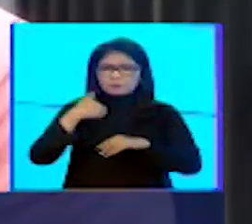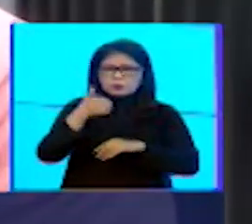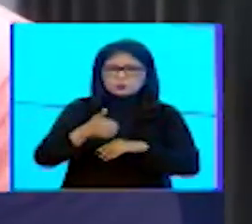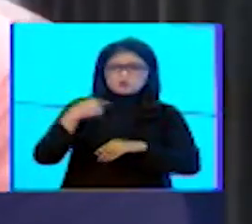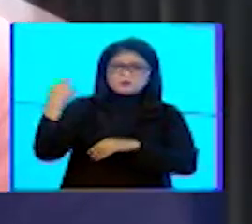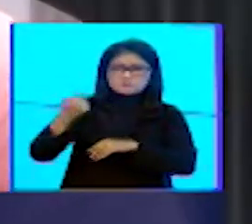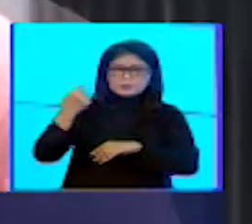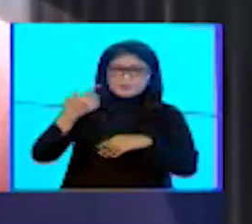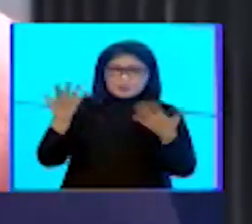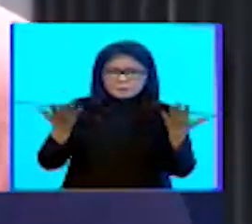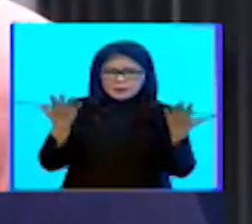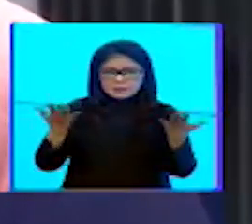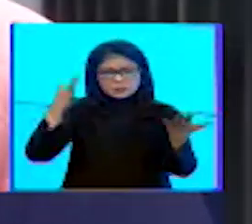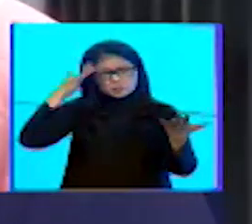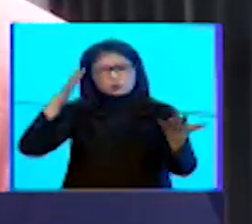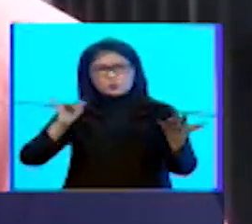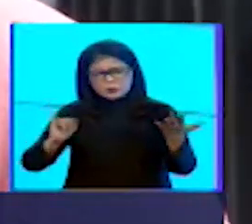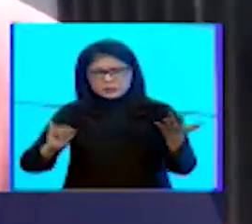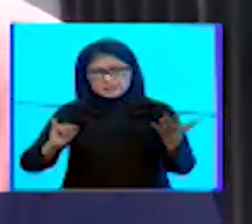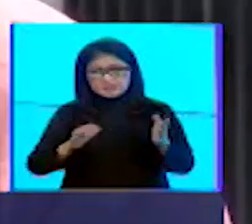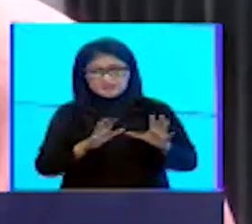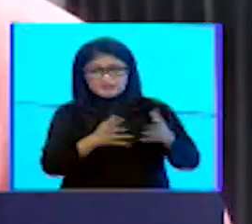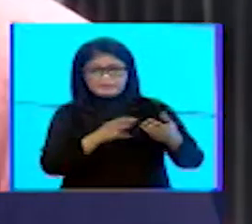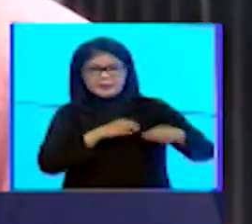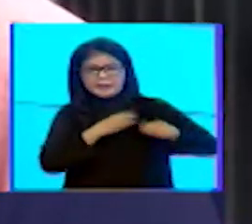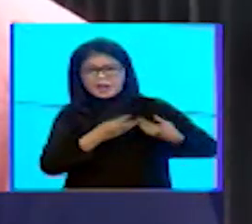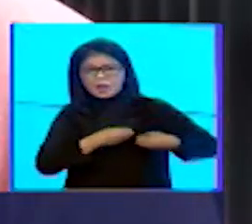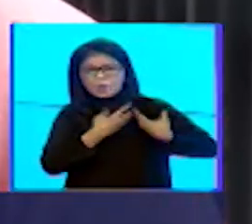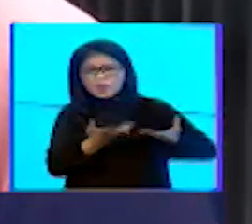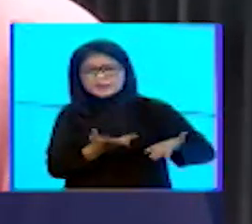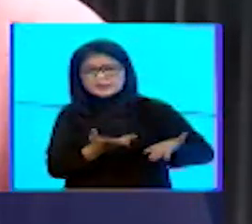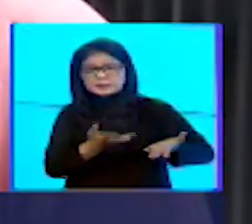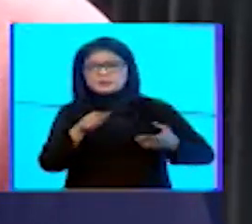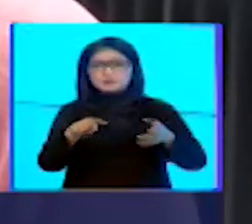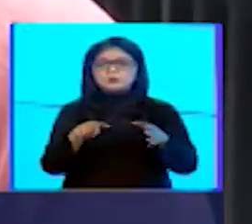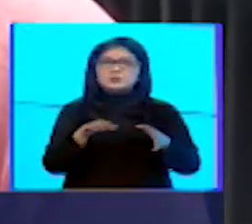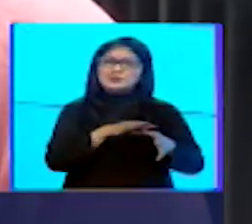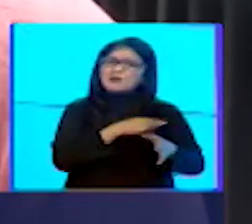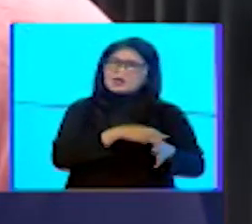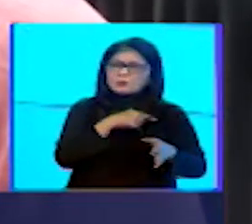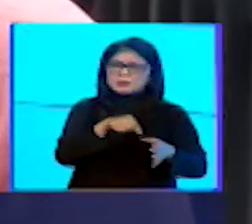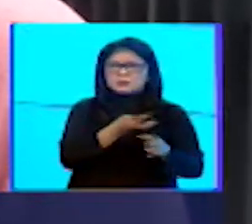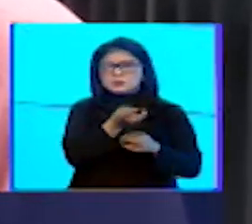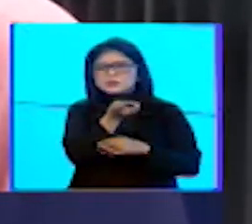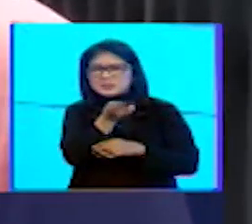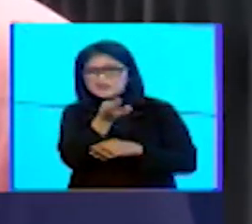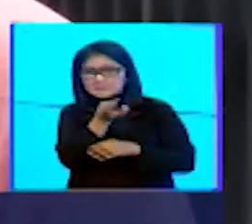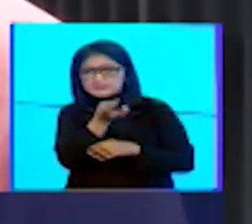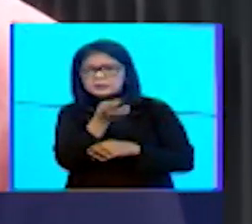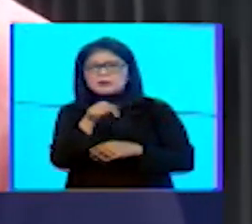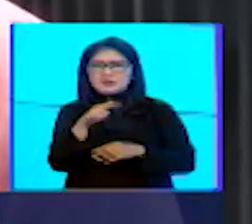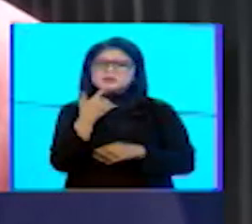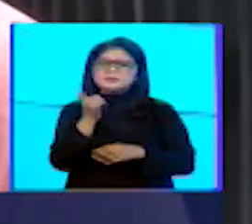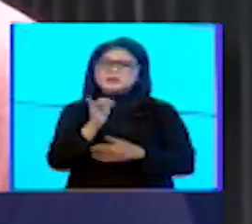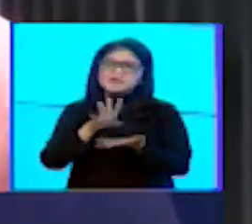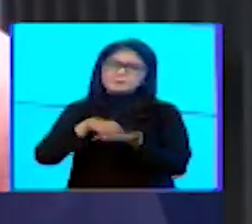relawan. Relawan kekurangan, kehabisan, karena kan bukan beras aja yang ini yang disuplai dari donatur. Seperti gas